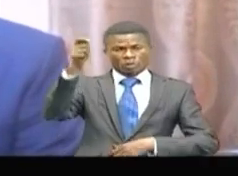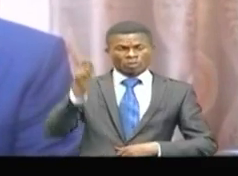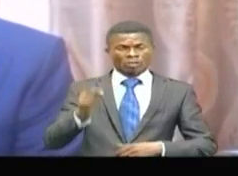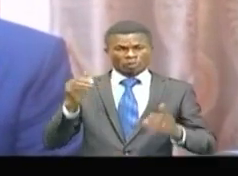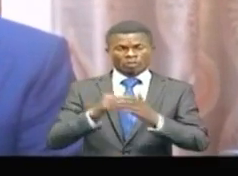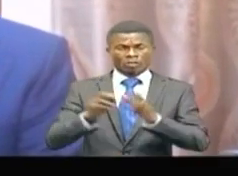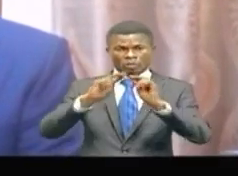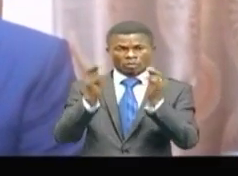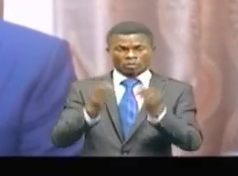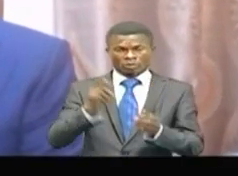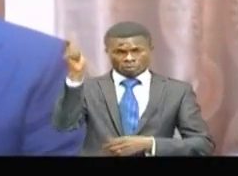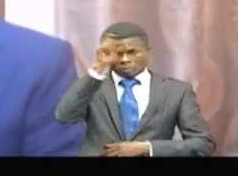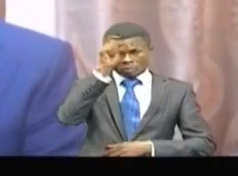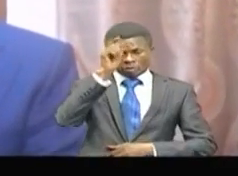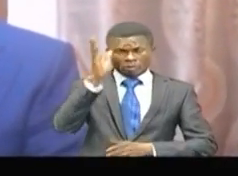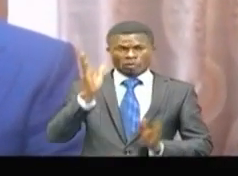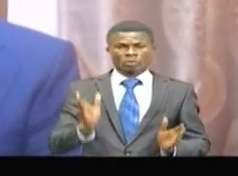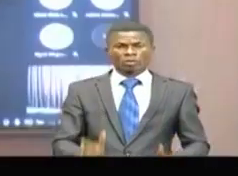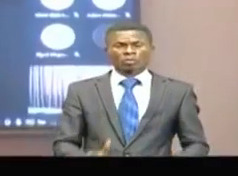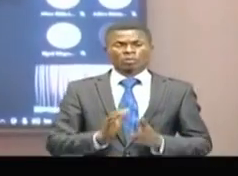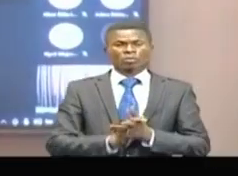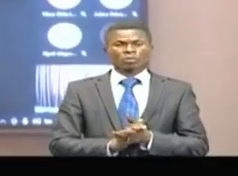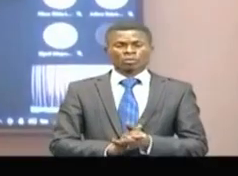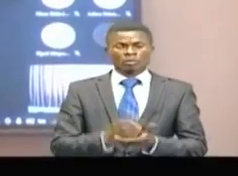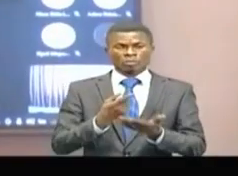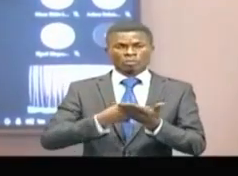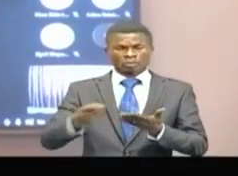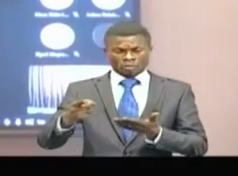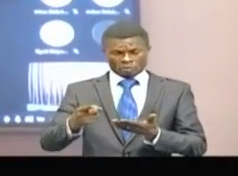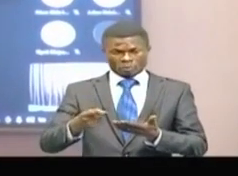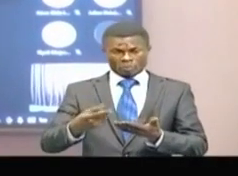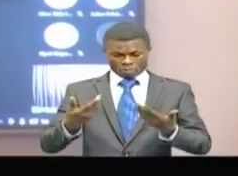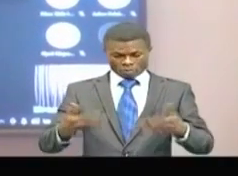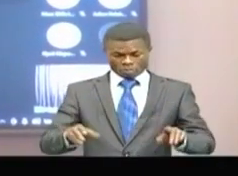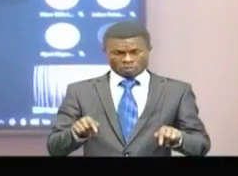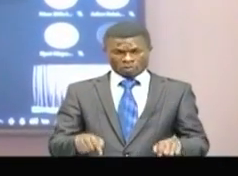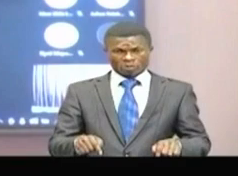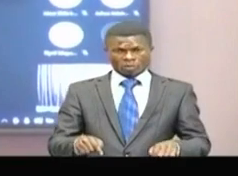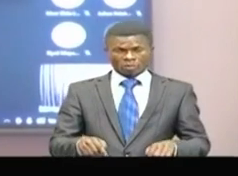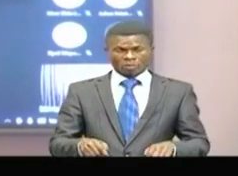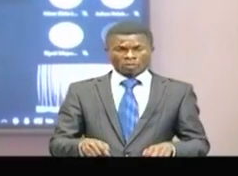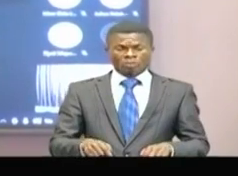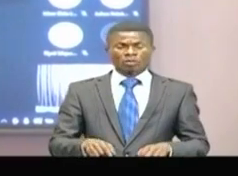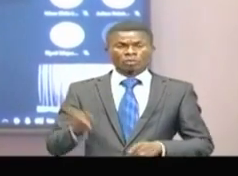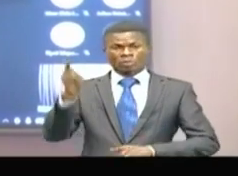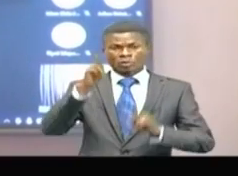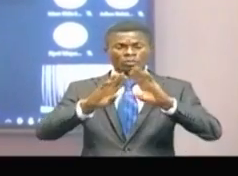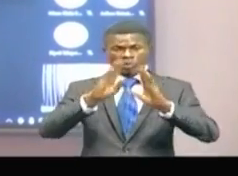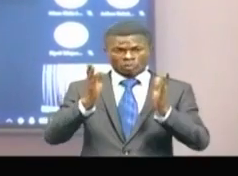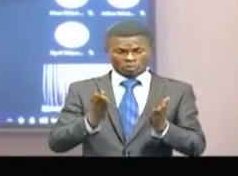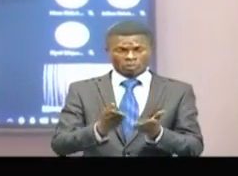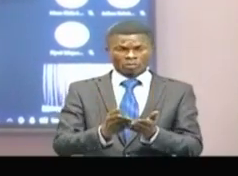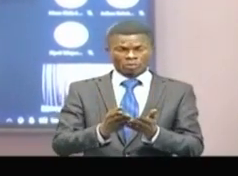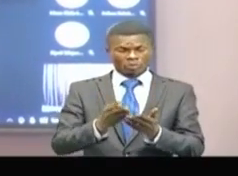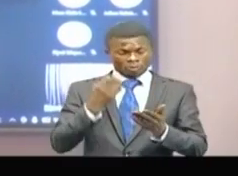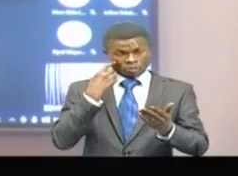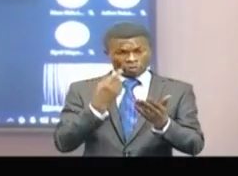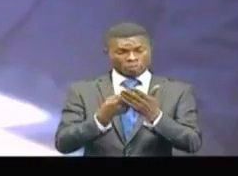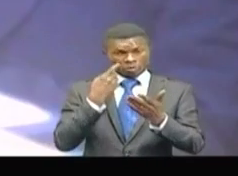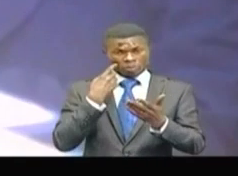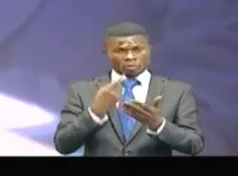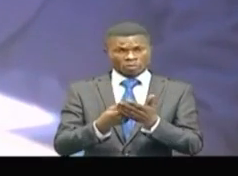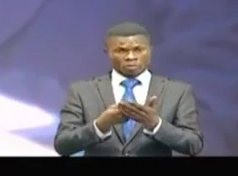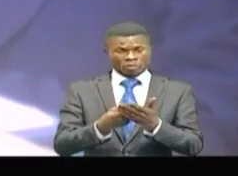groupes terroristes. Dans la semaine qui s'achève, l'état d'esprit de la population a été caractérisé par